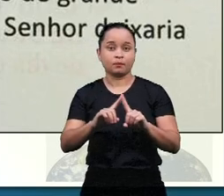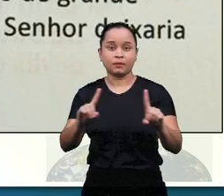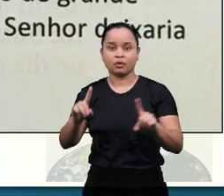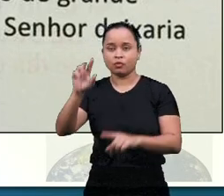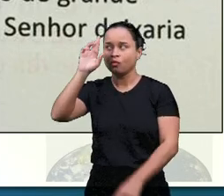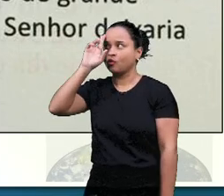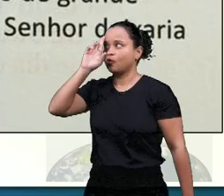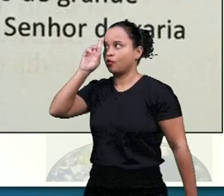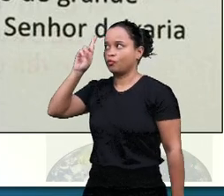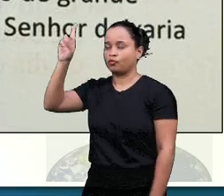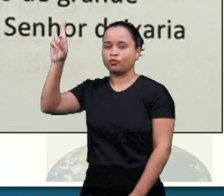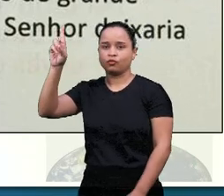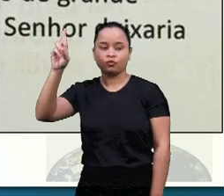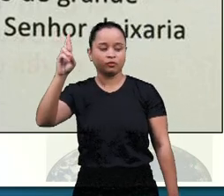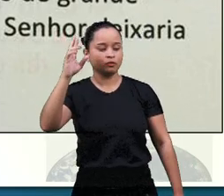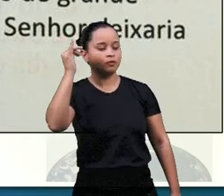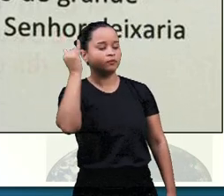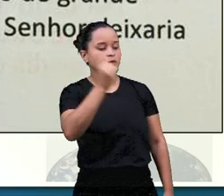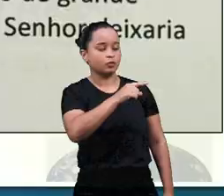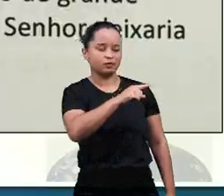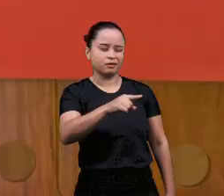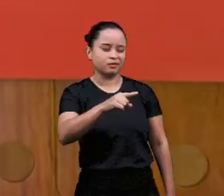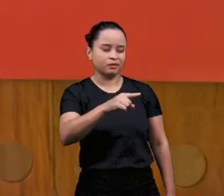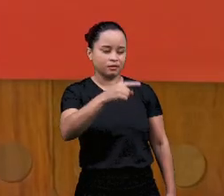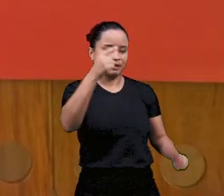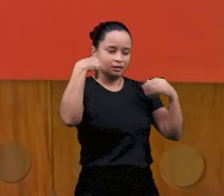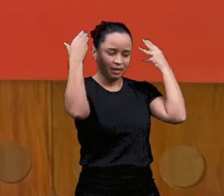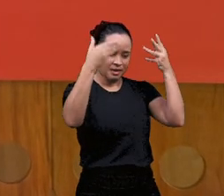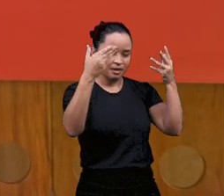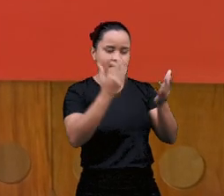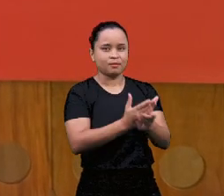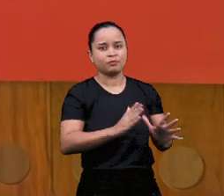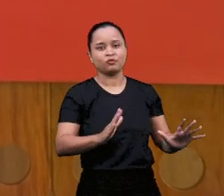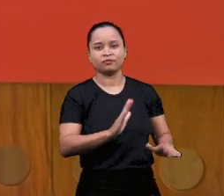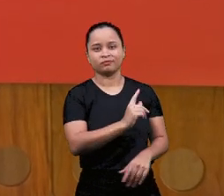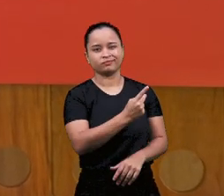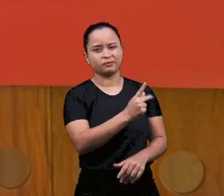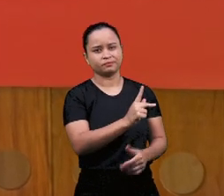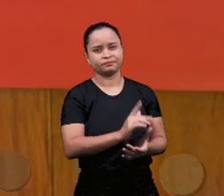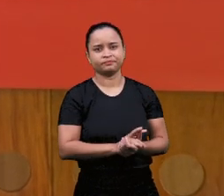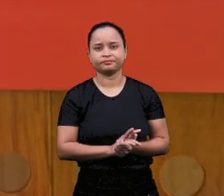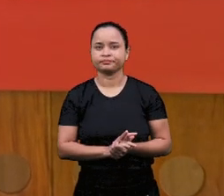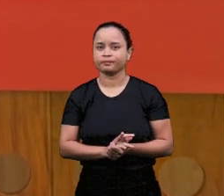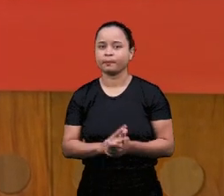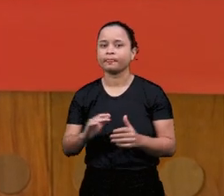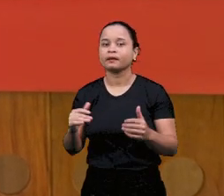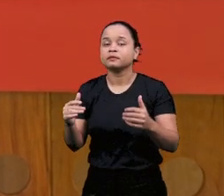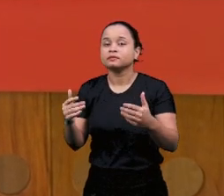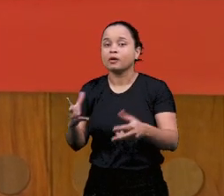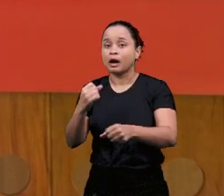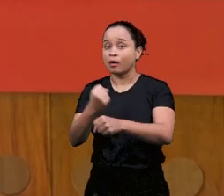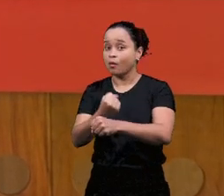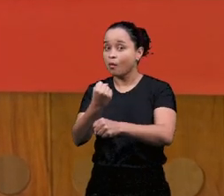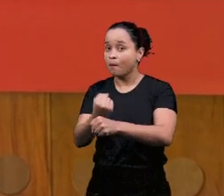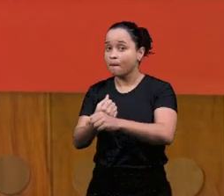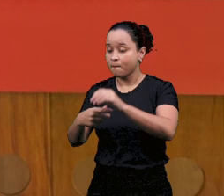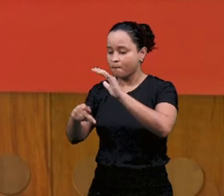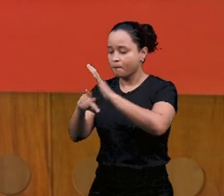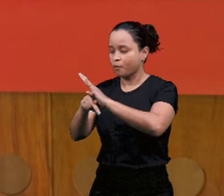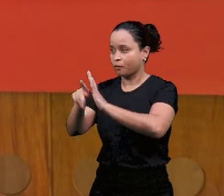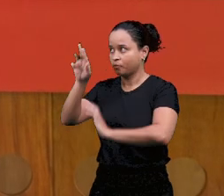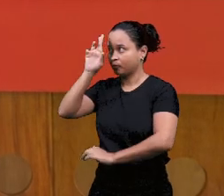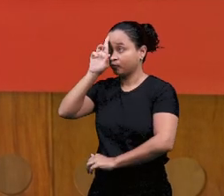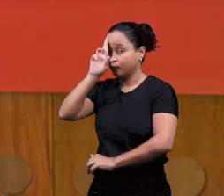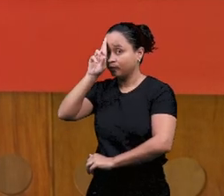comme roi. Mes frères, l'œuvre de l'Esprit, elle est définie. Nous sommes devant des